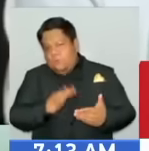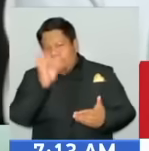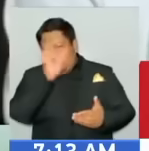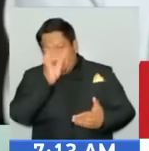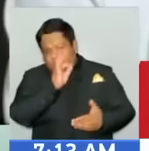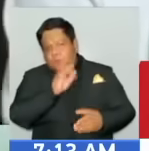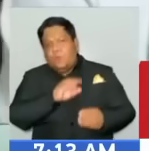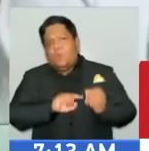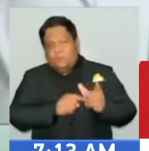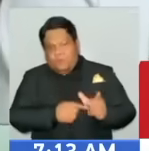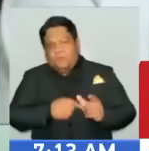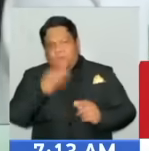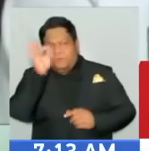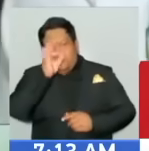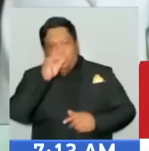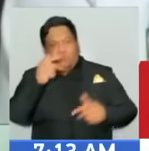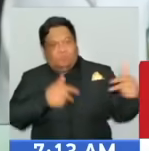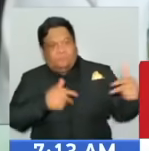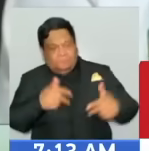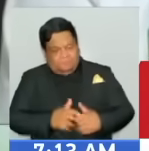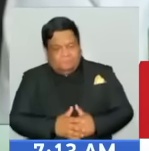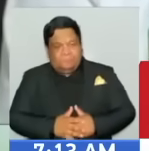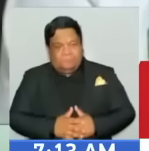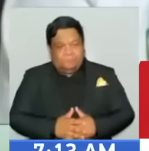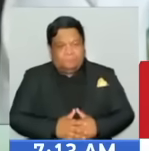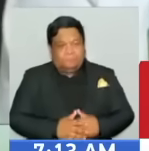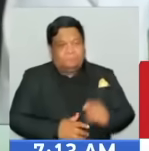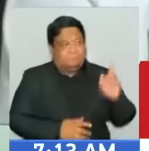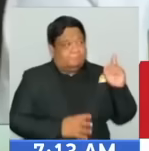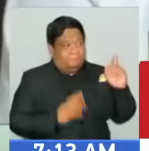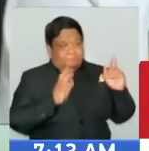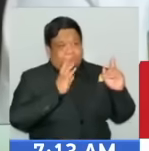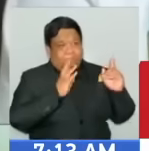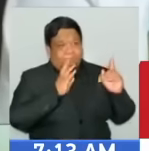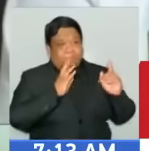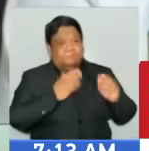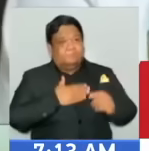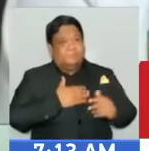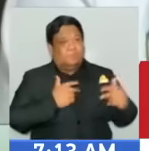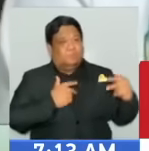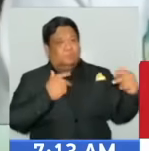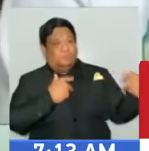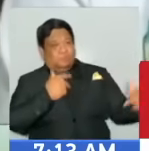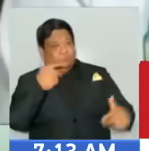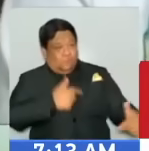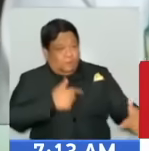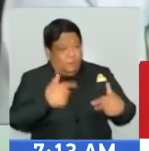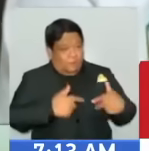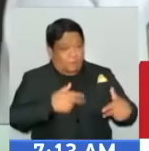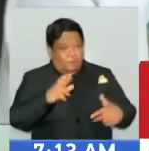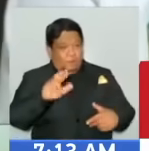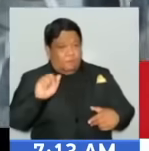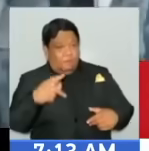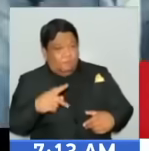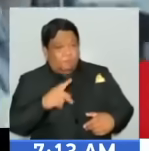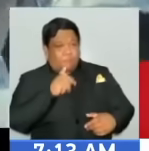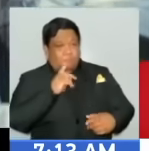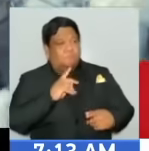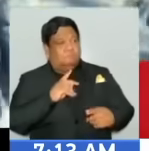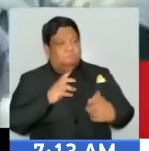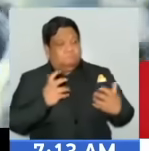rap, it's trying to evolve as well with the times.